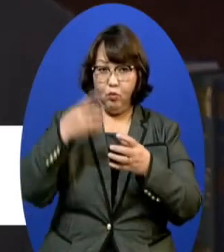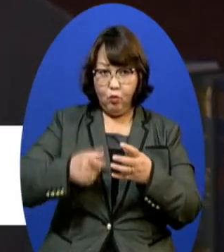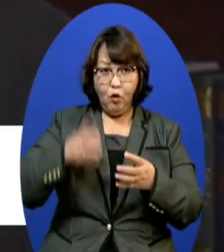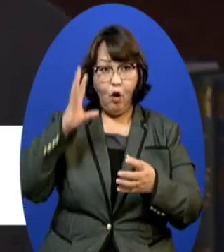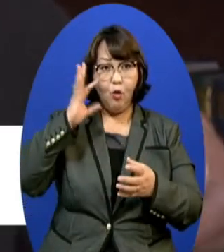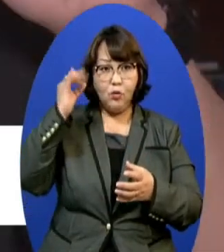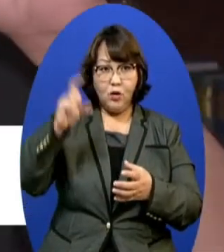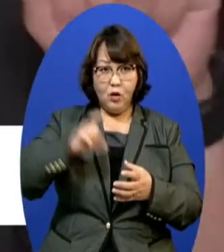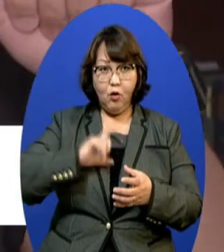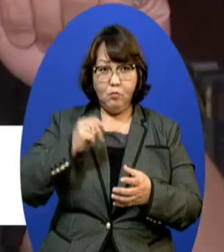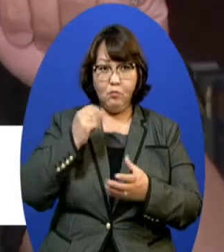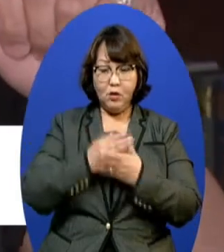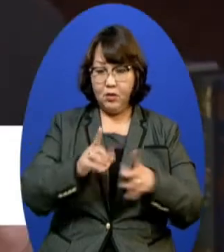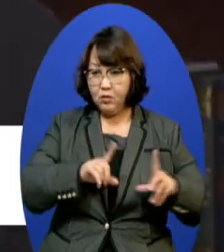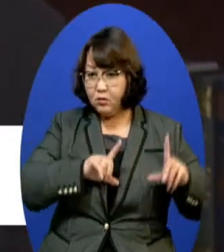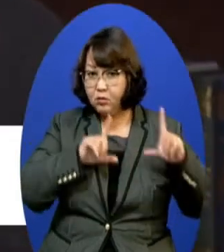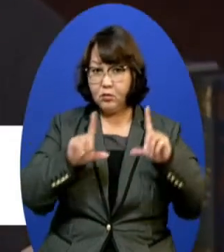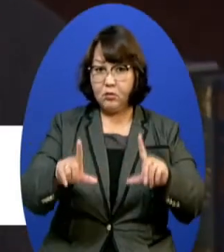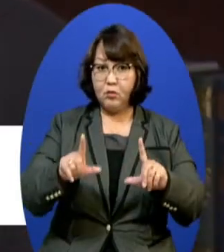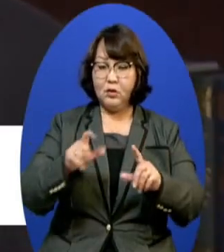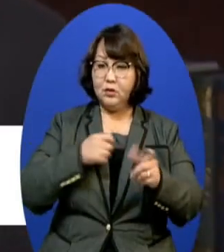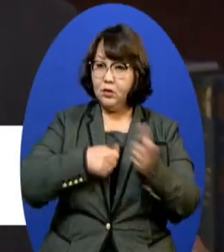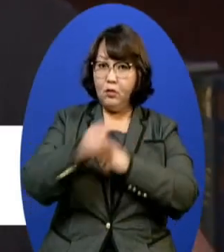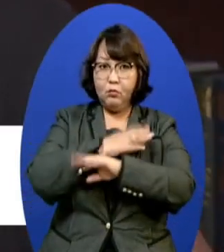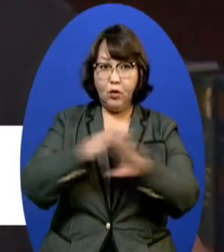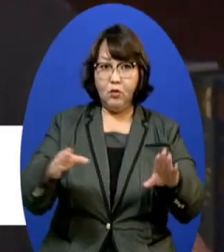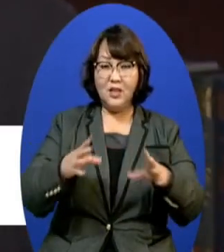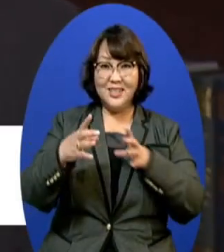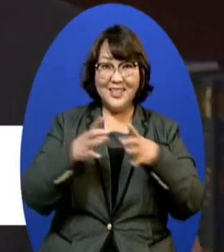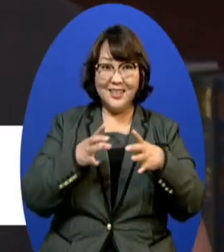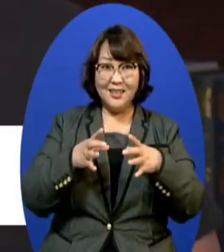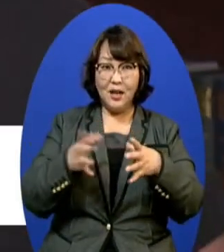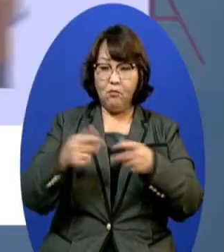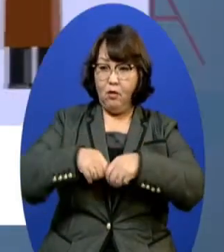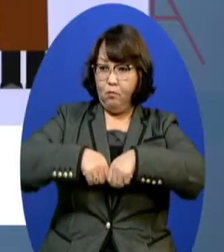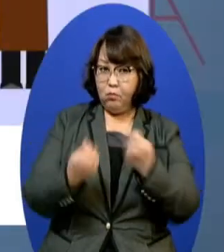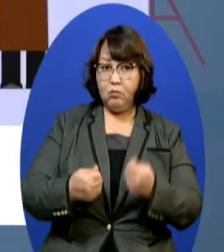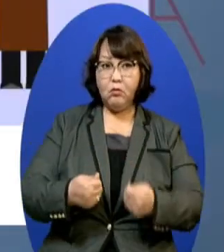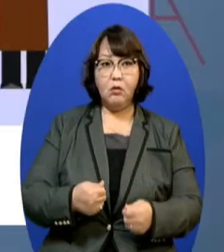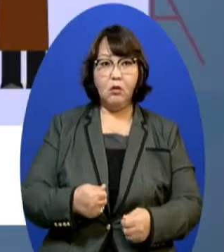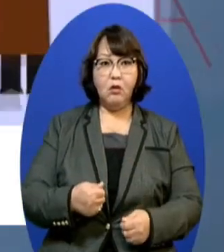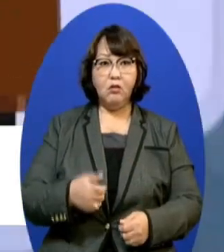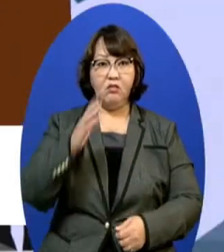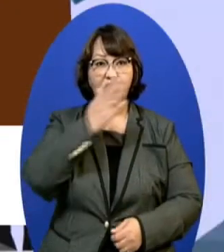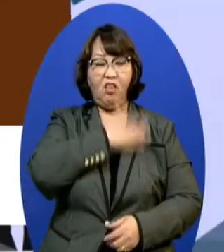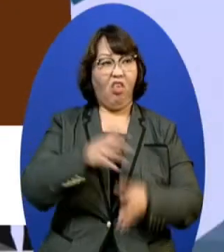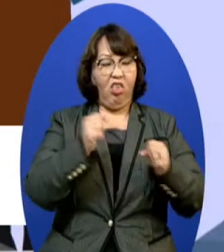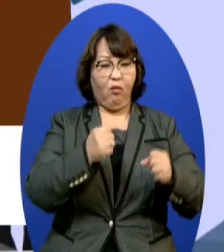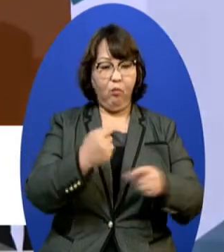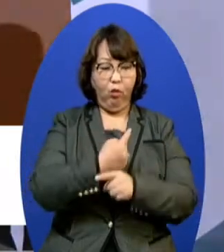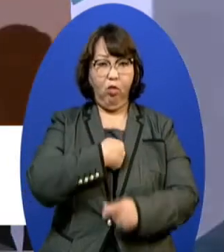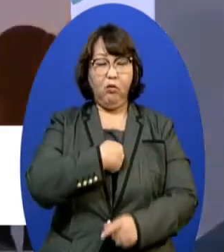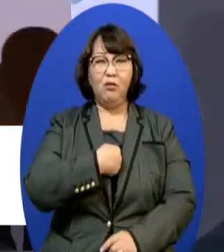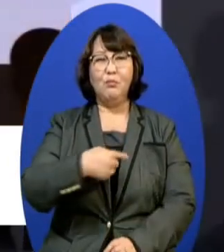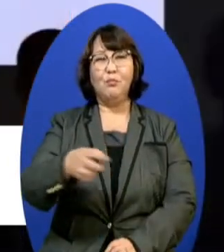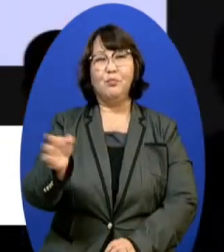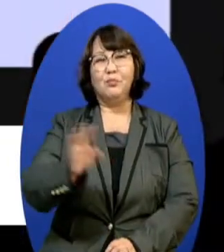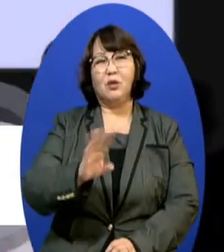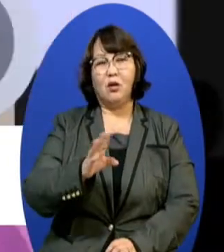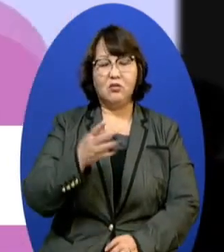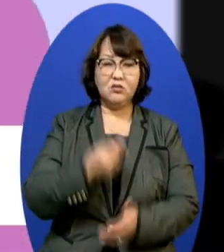байгаа. Гэрчлэгэн энэ байна. Болохгүй гэж би 2-3 хугалахгүй. Бидний буруу болт юм бий. Зөрчлийн тухай хуульд зааснаар зохиогчийн эрхийн зөрчил